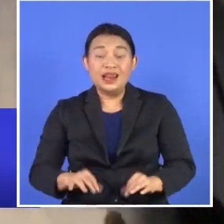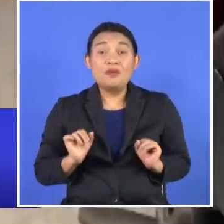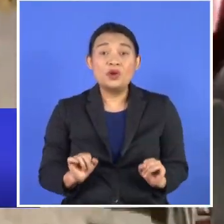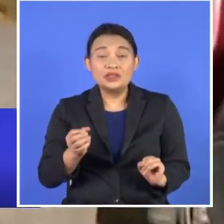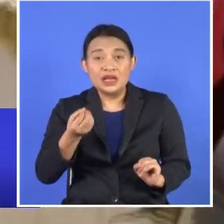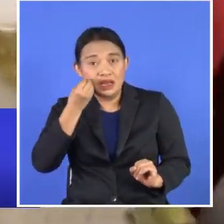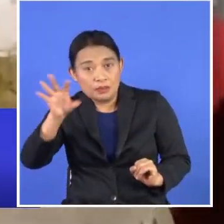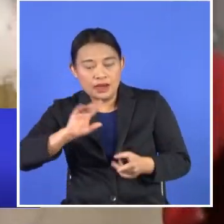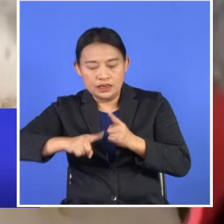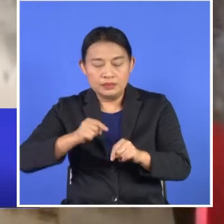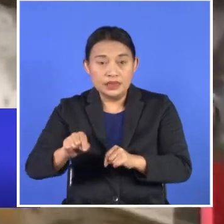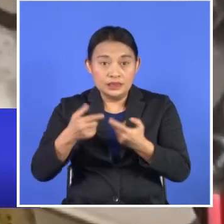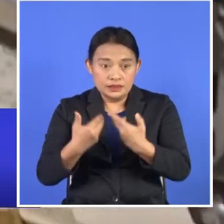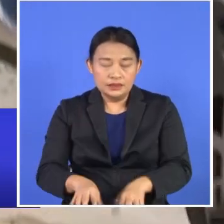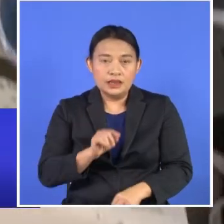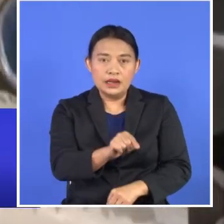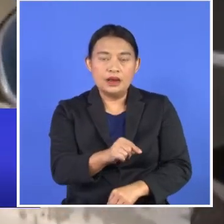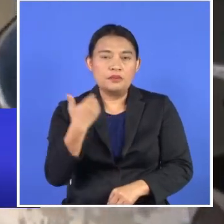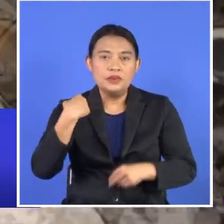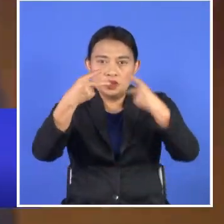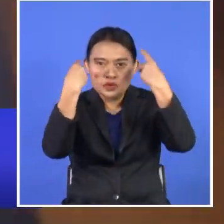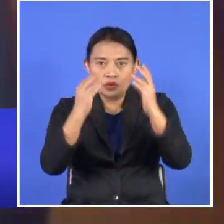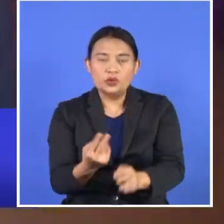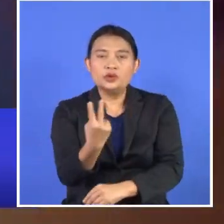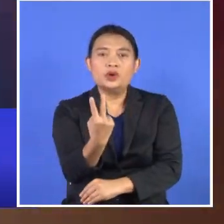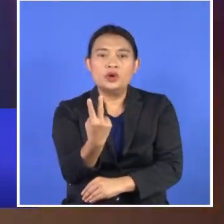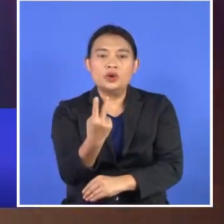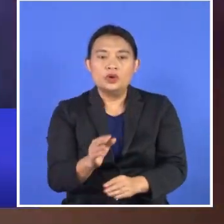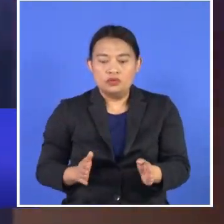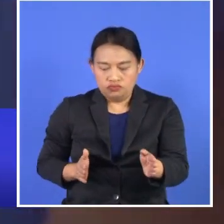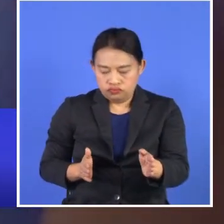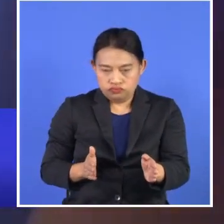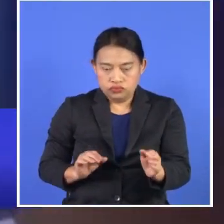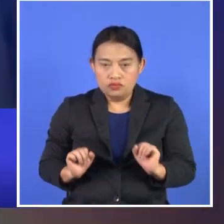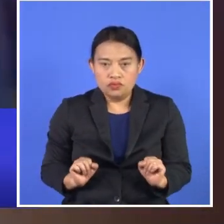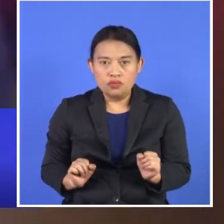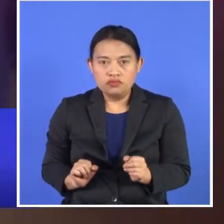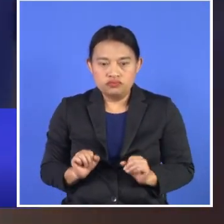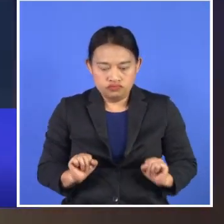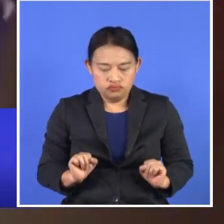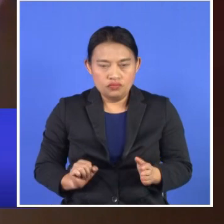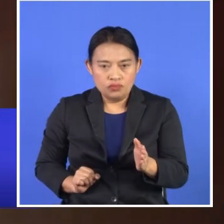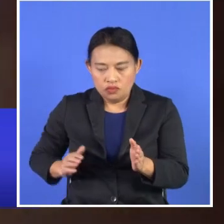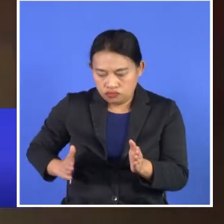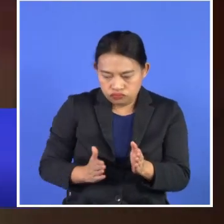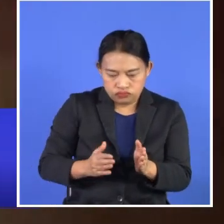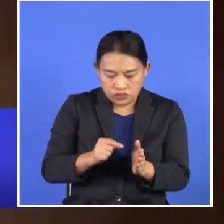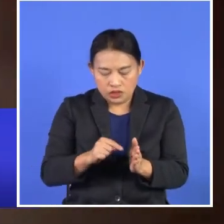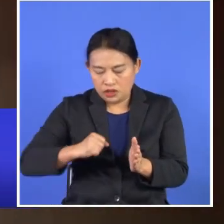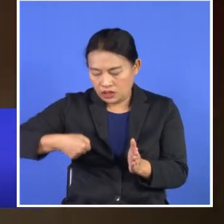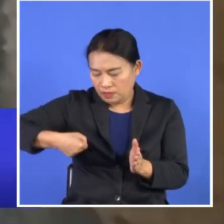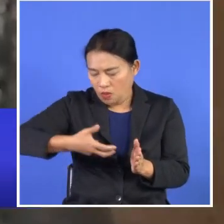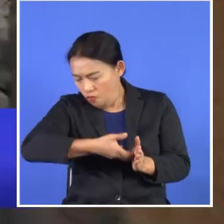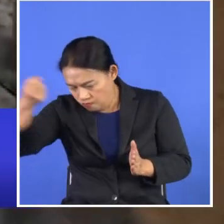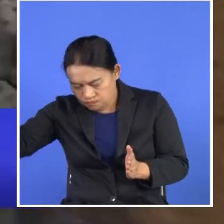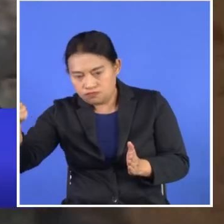ที่พักกับเพื่อนระหว่างนั้นเนี่ยมีคนร้าย2คนขี่รถมาประกบใช้มือขวากระชากกระเป๋าและตอนนั้นไม่ยอมปล่อยค่ะคนร้